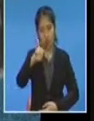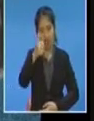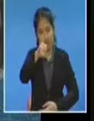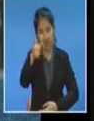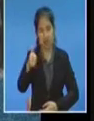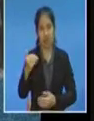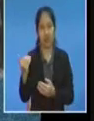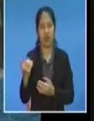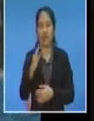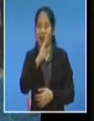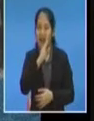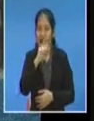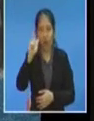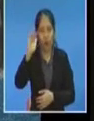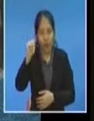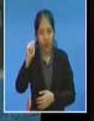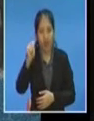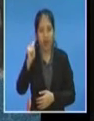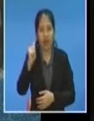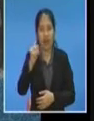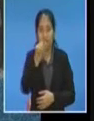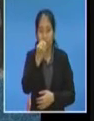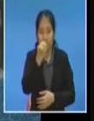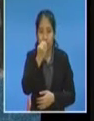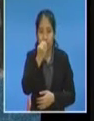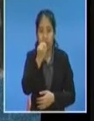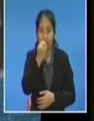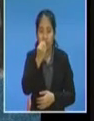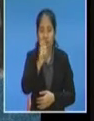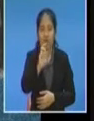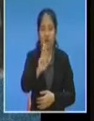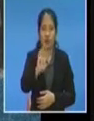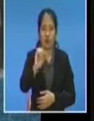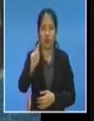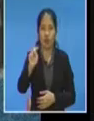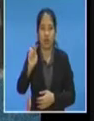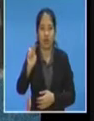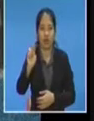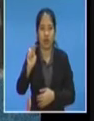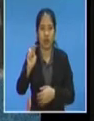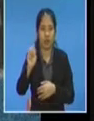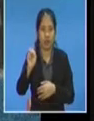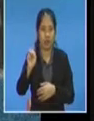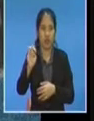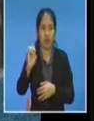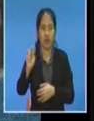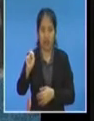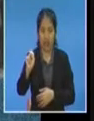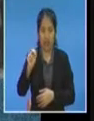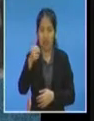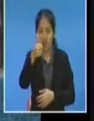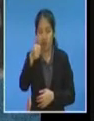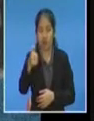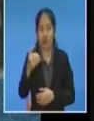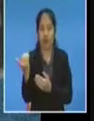ให้กินก็จะจำได้ไม่เป็นอัลไซเมอร์สามารถไปทำงานได้ต่อไปในเรื่องการสร้าง